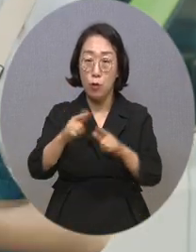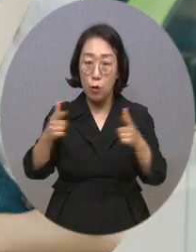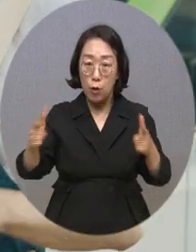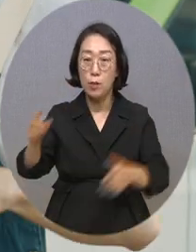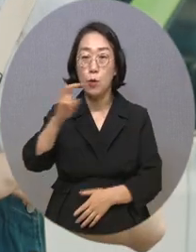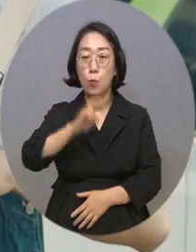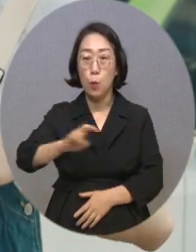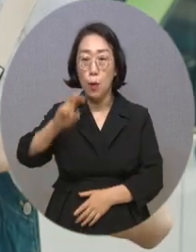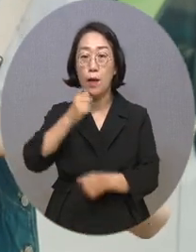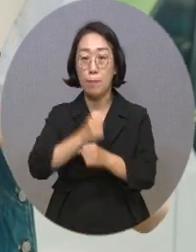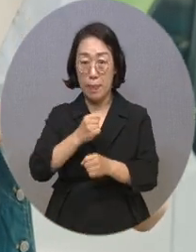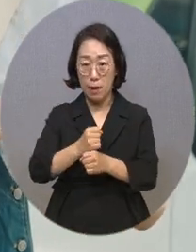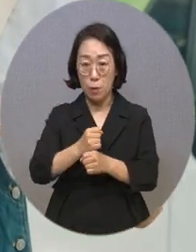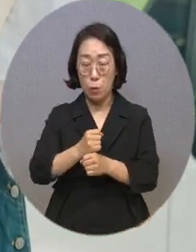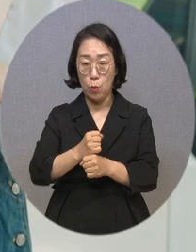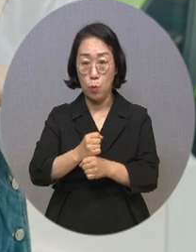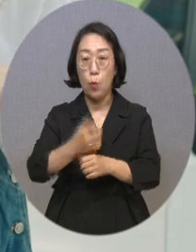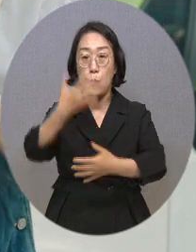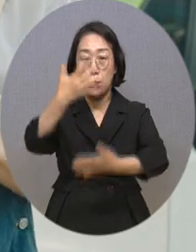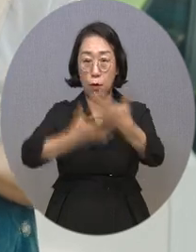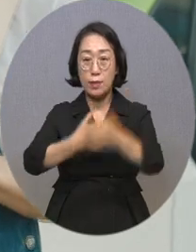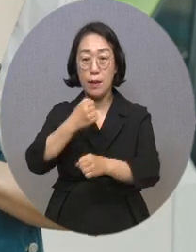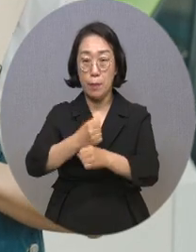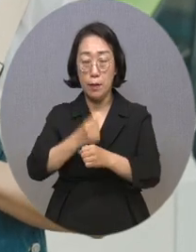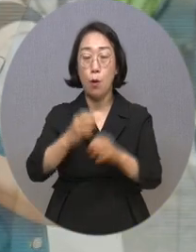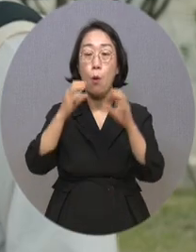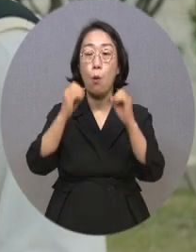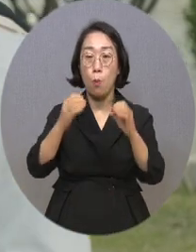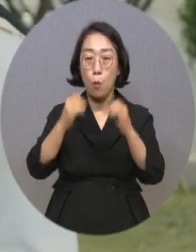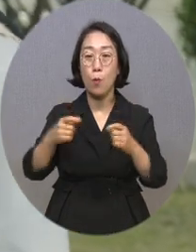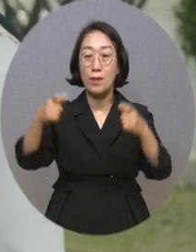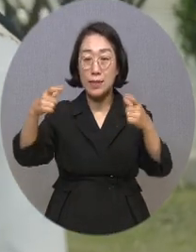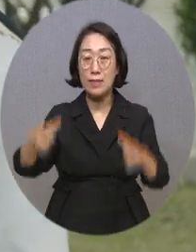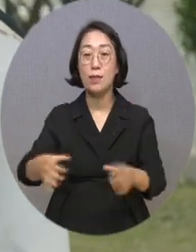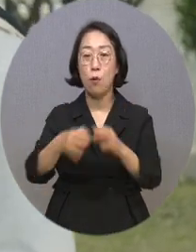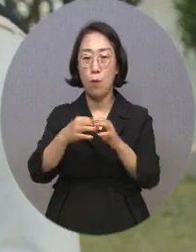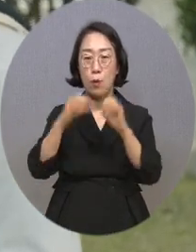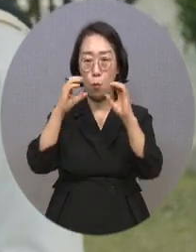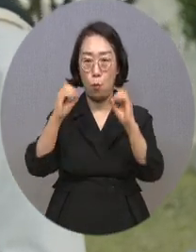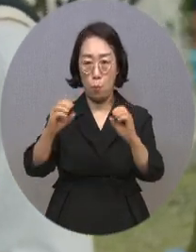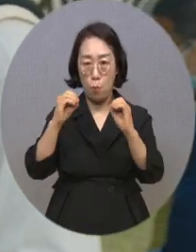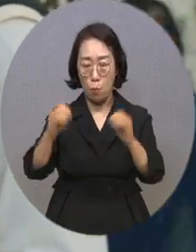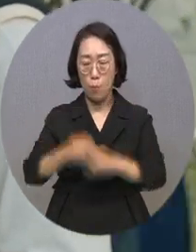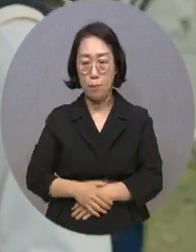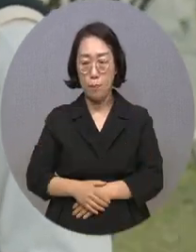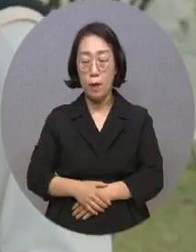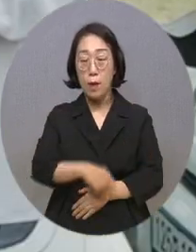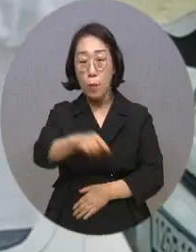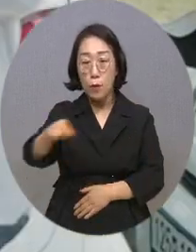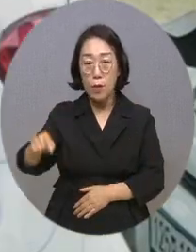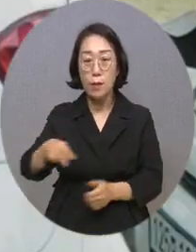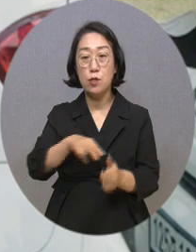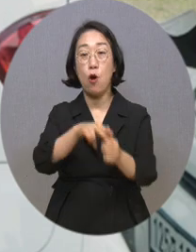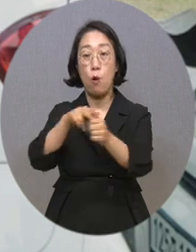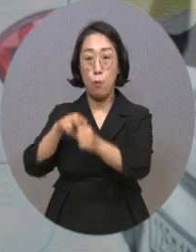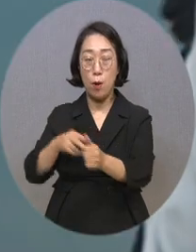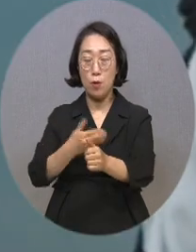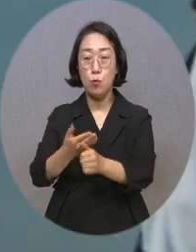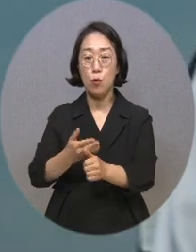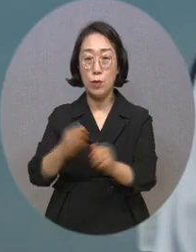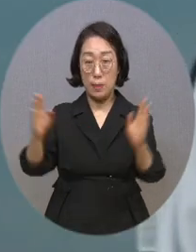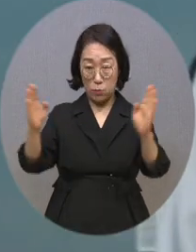소개하고 뮤직비디오를 찍어서 그걸 이제 홍보하는 사용하는 거죠. 아, 이 지역에 대한 네 맞습니다. 아, 맞습니다. 그럼 일단 지역에 대한 정보를 일단 좀 수집해 집중해